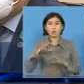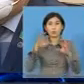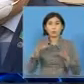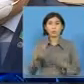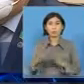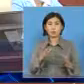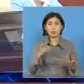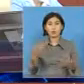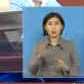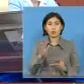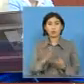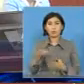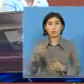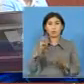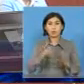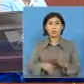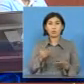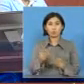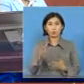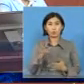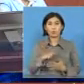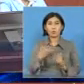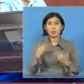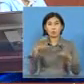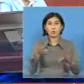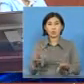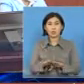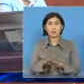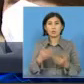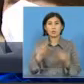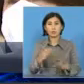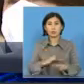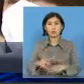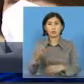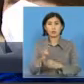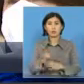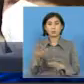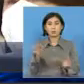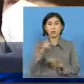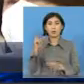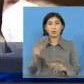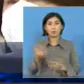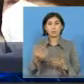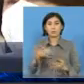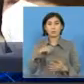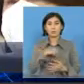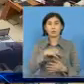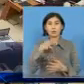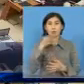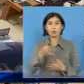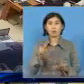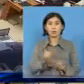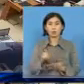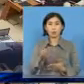заңмен реттеліп, қажет болса айыппұл салынбақ. Бүгін заңға сай енді ел алдына шығатын әртіс әнді жанды дауыспен шырқауы